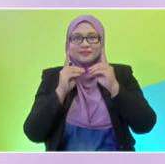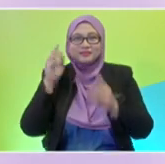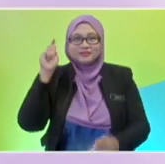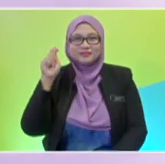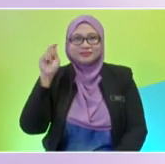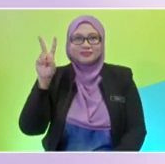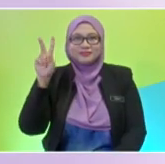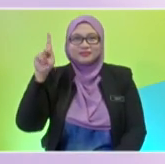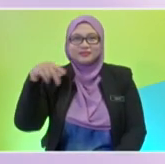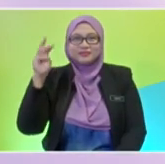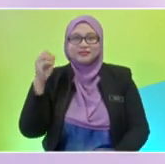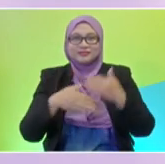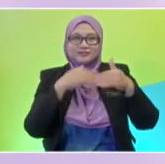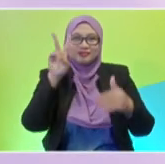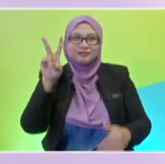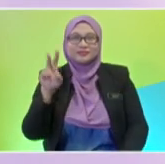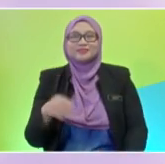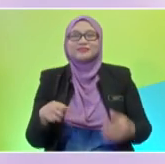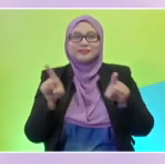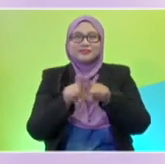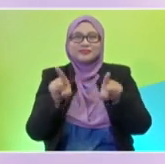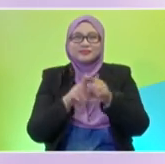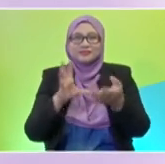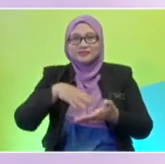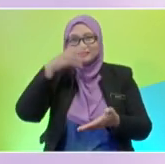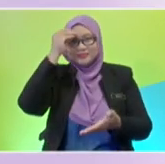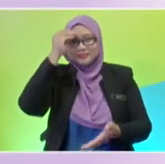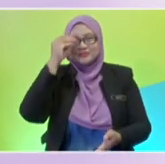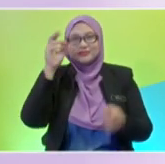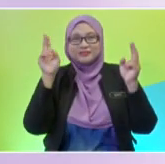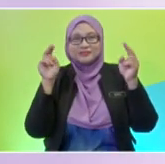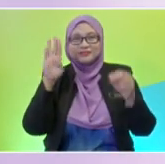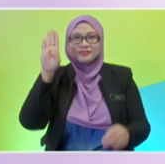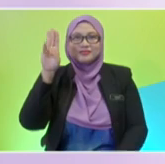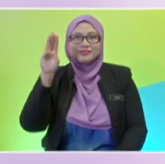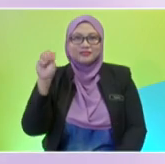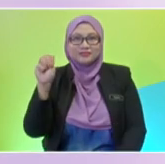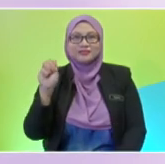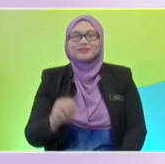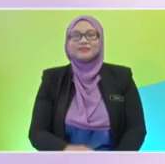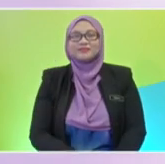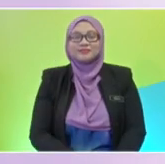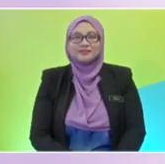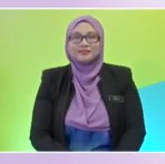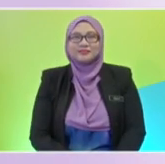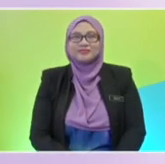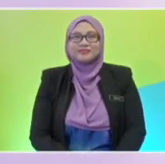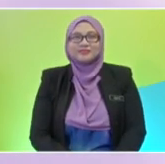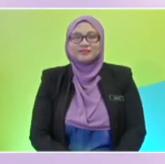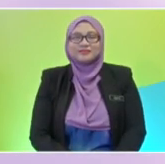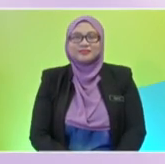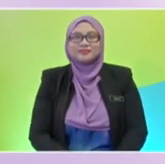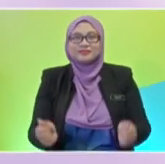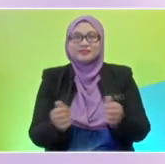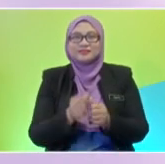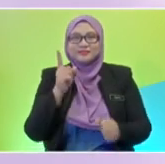slot tahap 2 hari ini kita akan sama-sama belajar bagi mata pelajaran bahasa Melayu pastinya kita akan ditemani oleh seorang